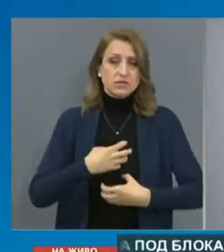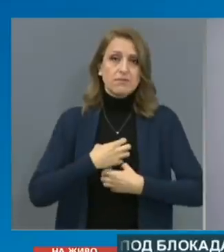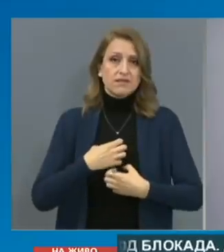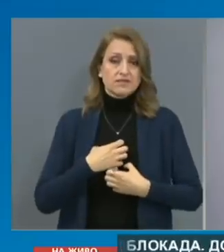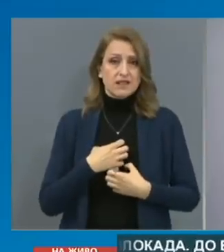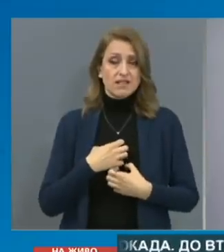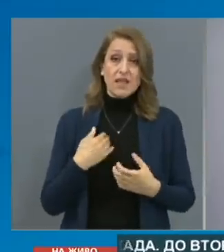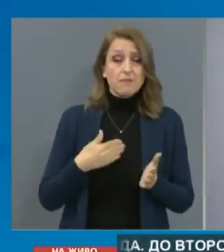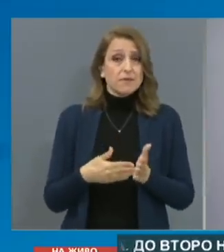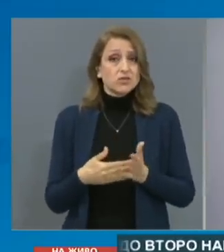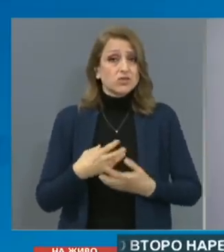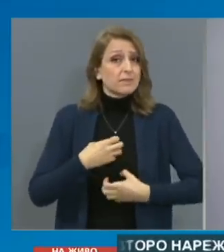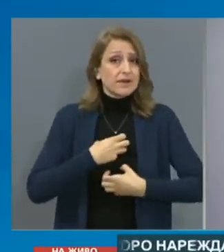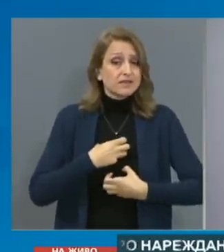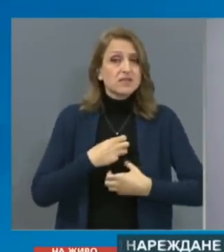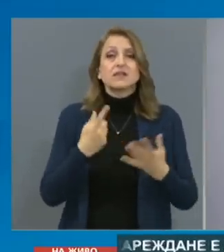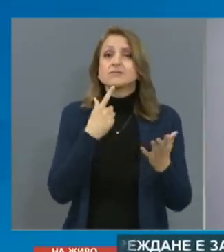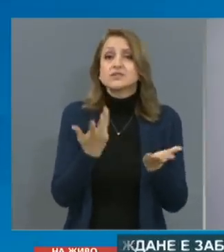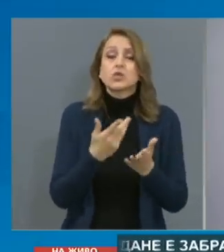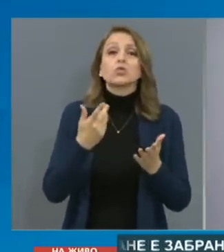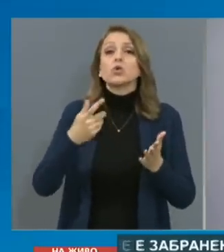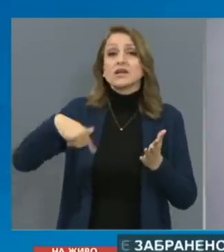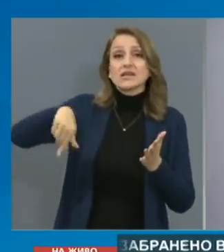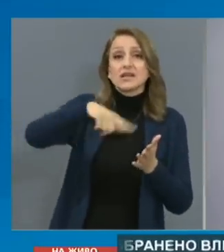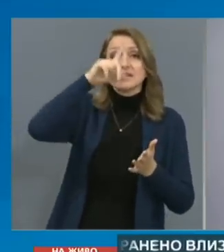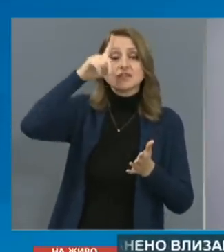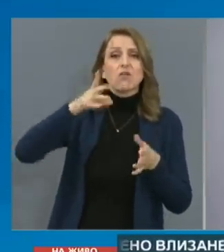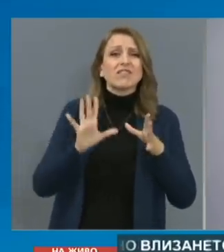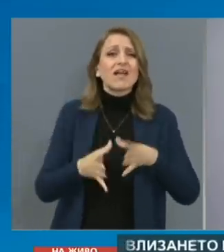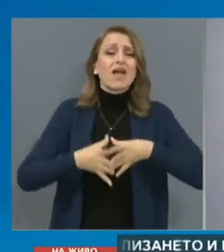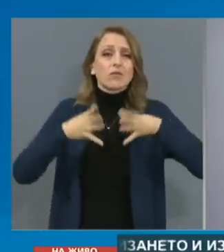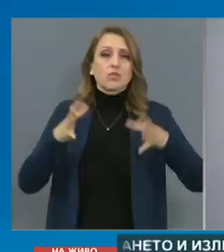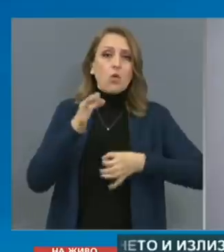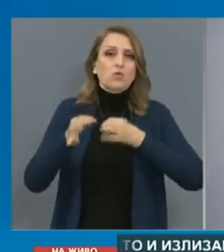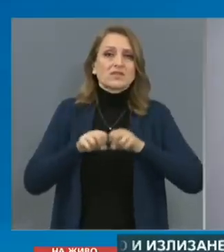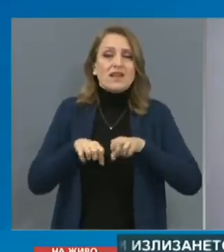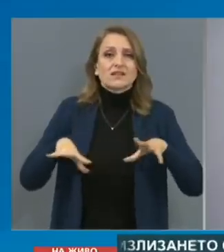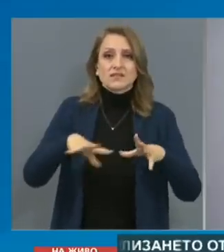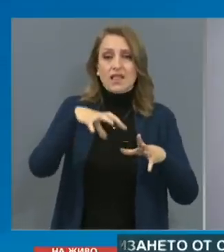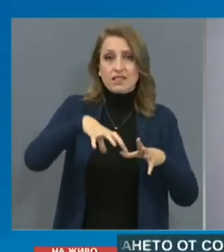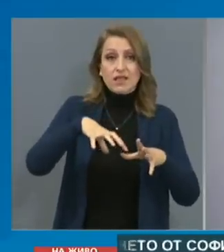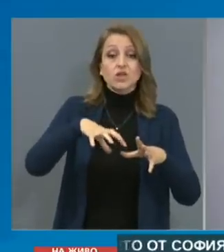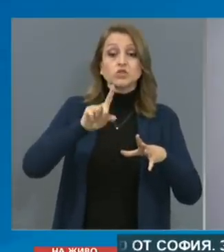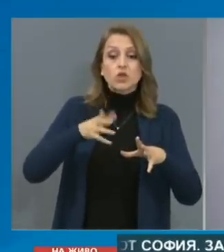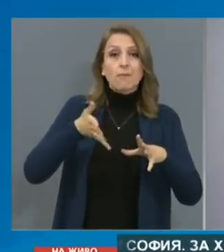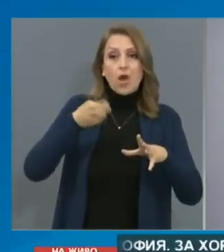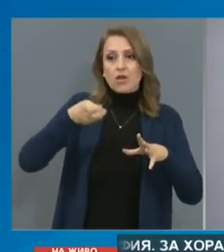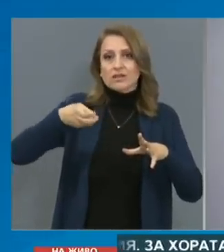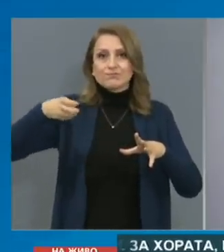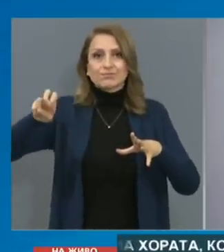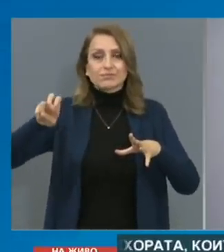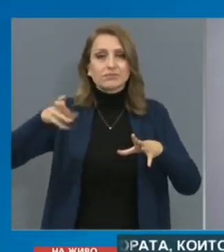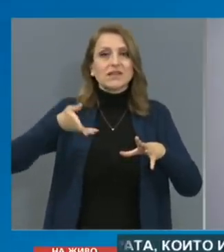че София е най-голямото огнище в София, в България. И че напускайки много хора